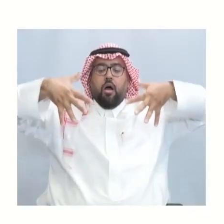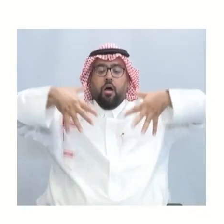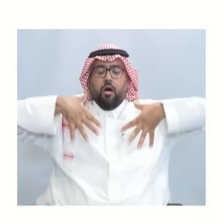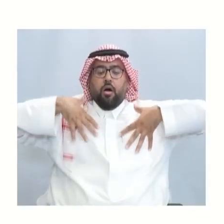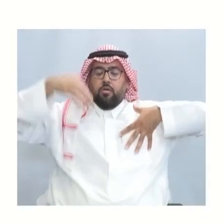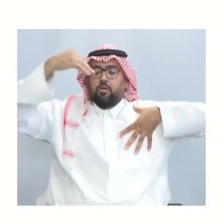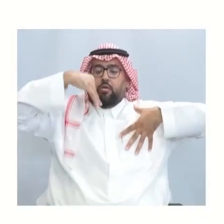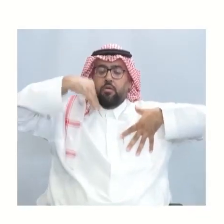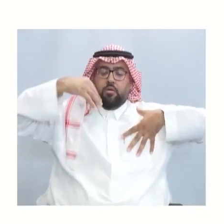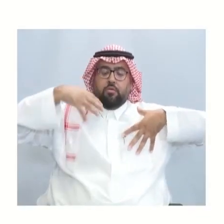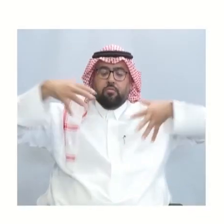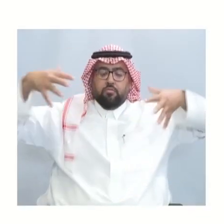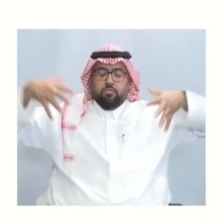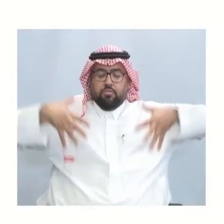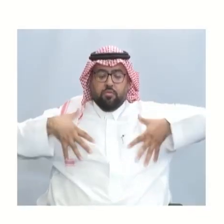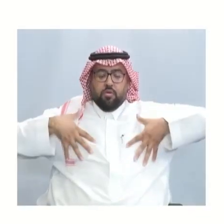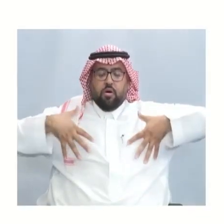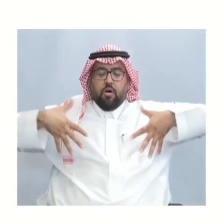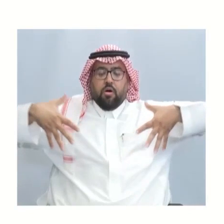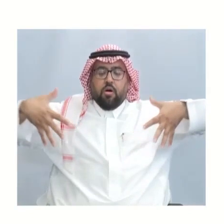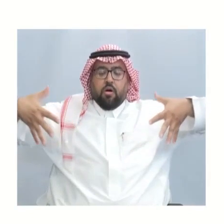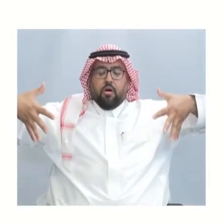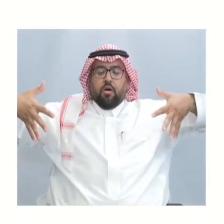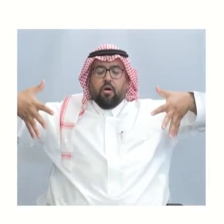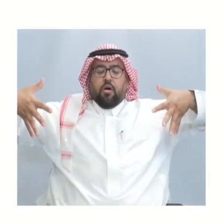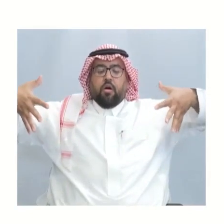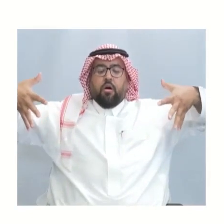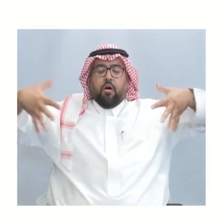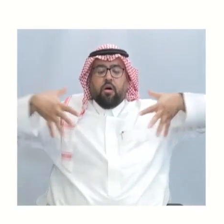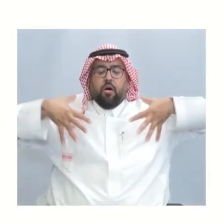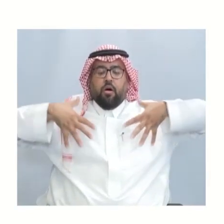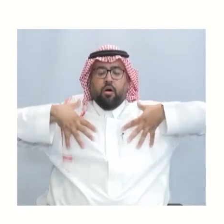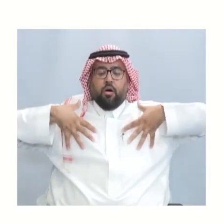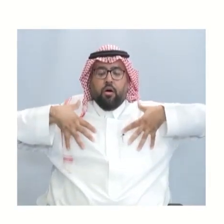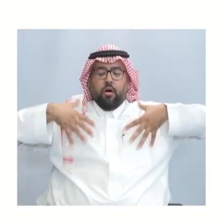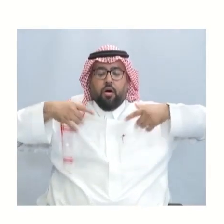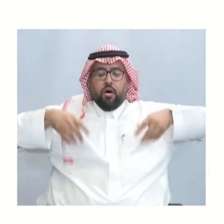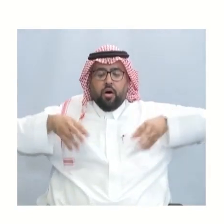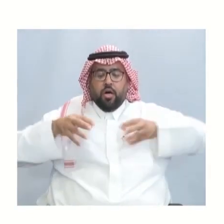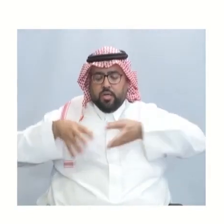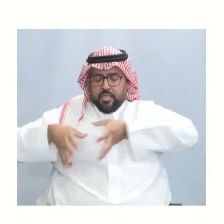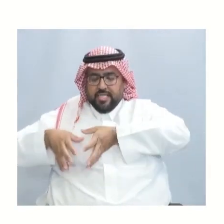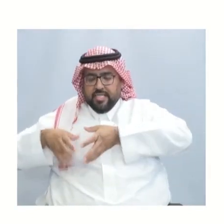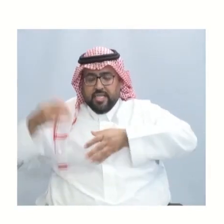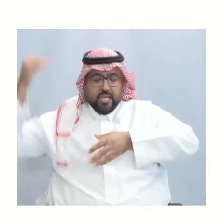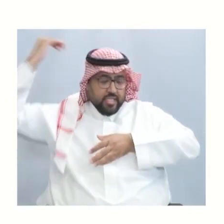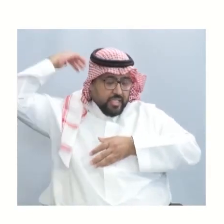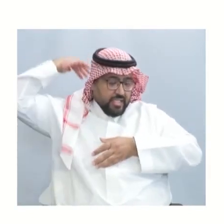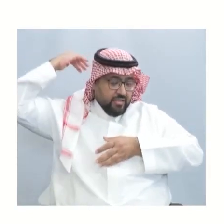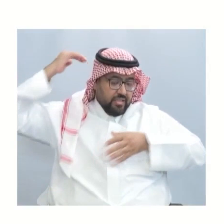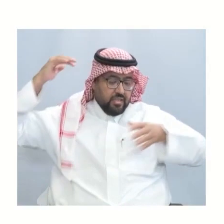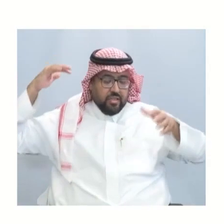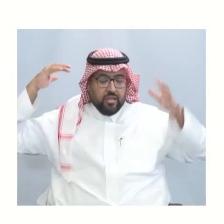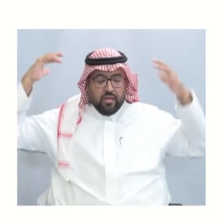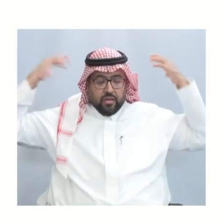يدخل الهواء غير مؤكسج الى القصبه الهوائيه في عمليه الشهيق ثم ينتقل الى الاكياس الهوائيه الخلفيه في نفس الوقت